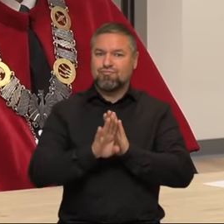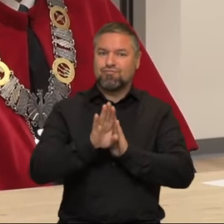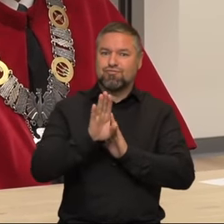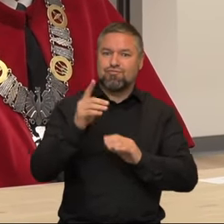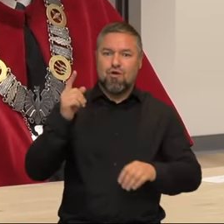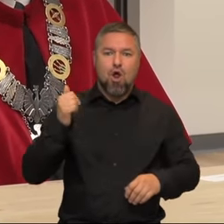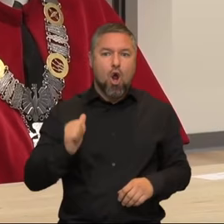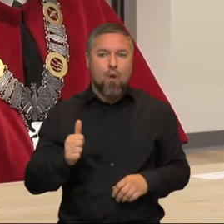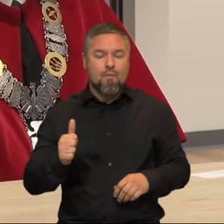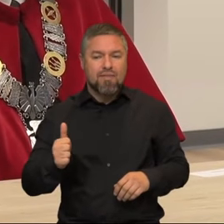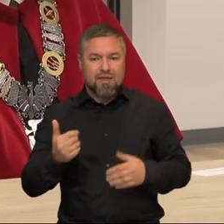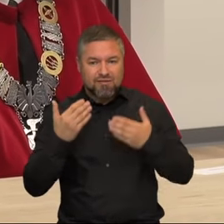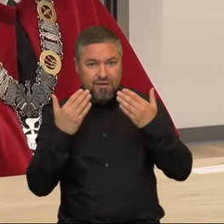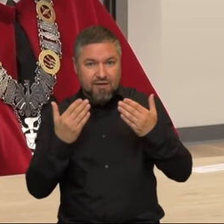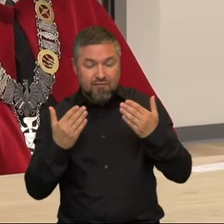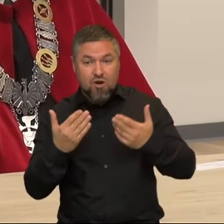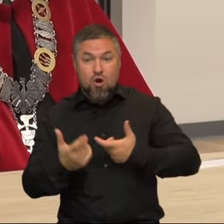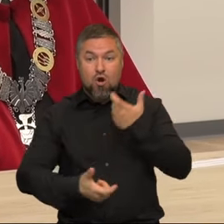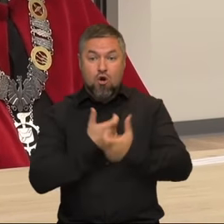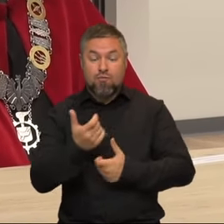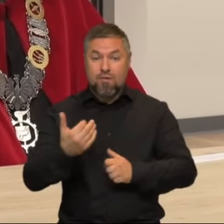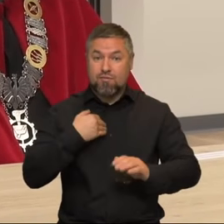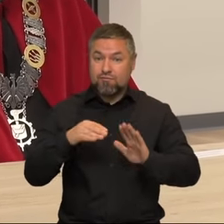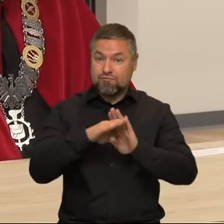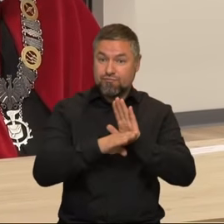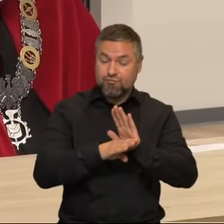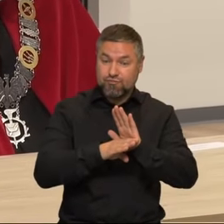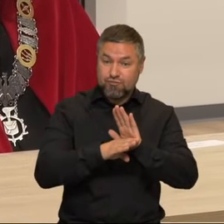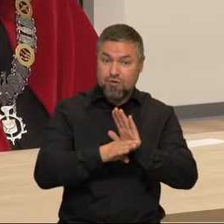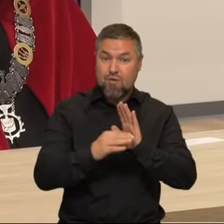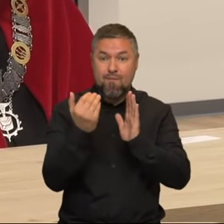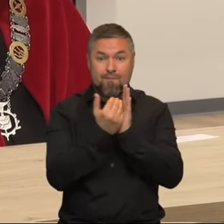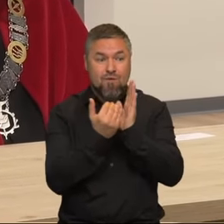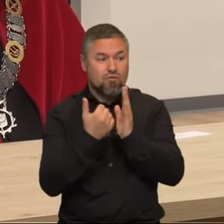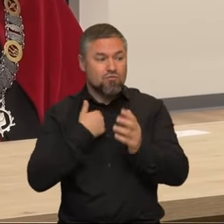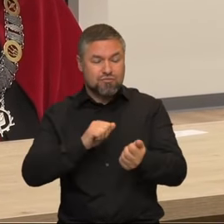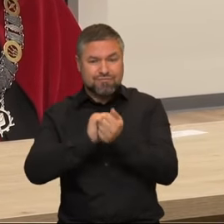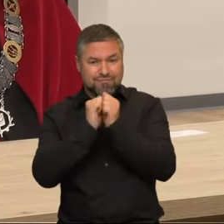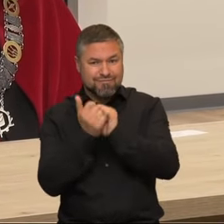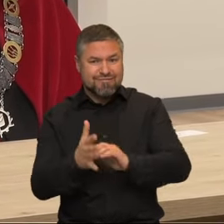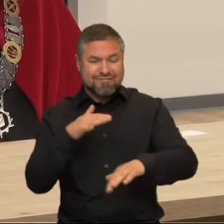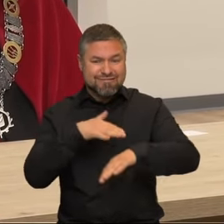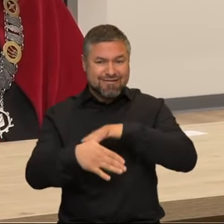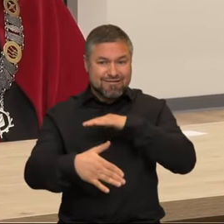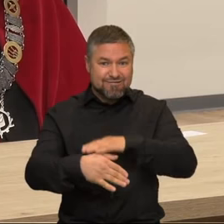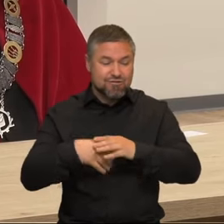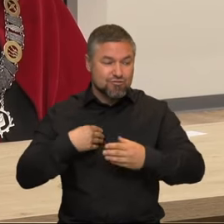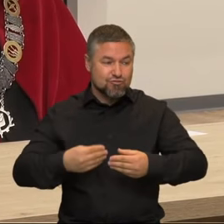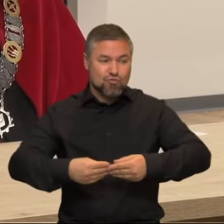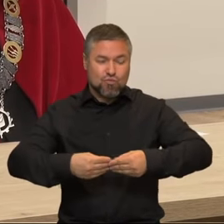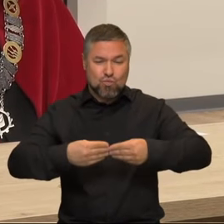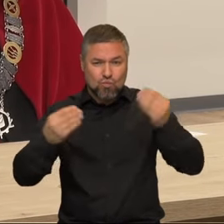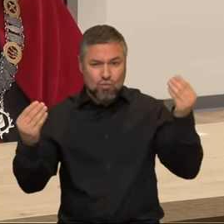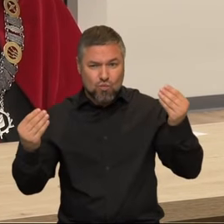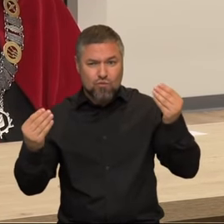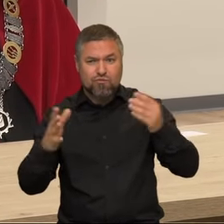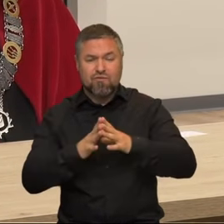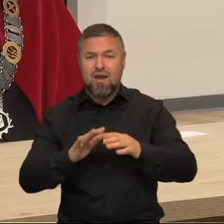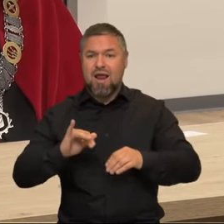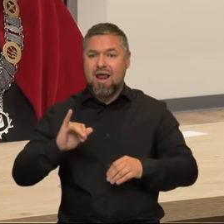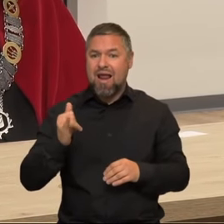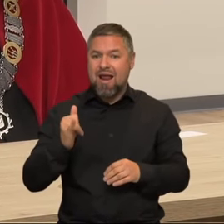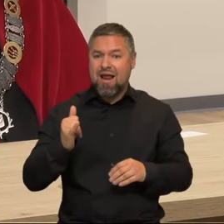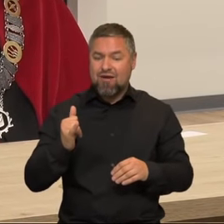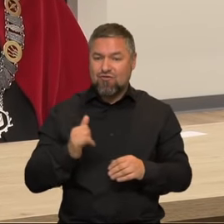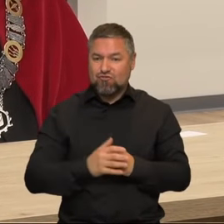kompetencji naukowych. Opracowany został autorski program, który ulega modyfikacjom, na szczęście, rozwojowi, jak to w jakości